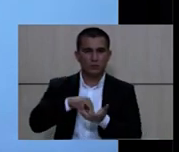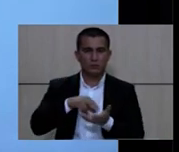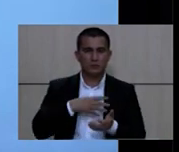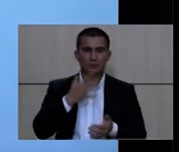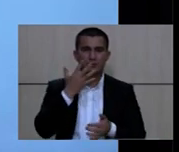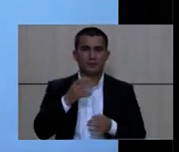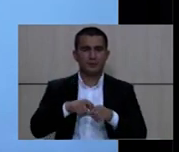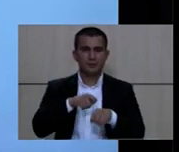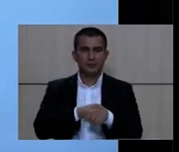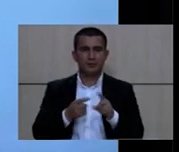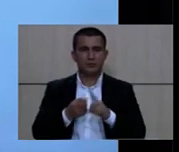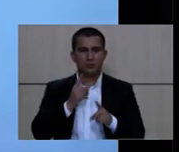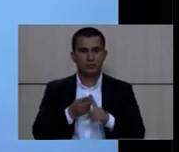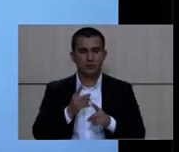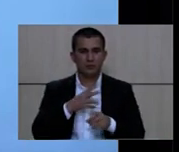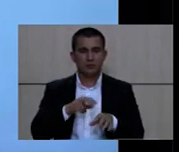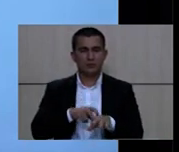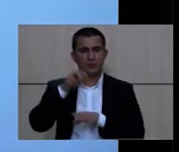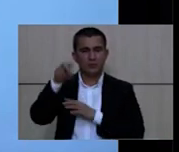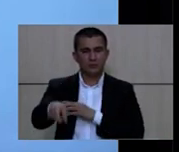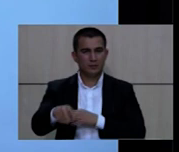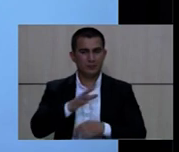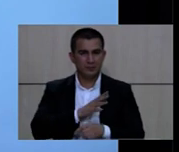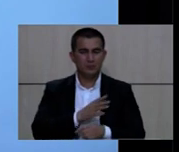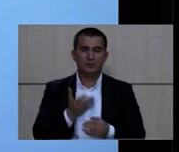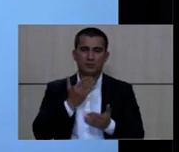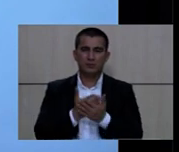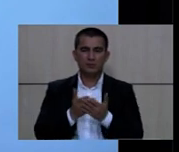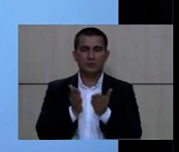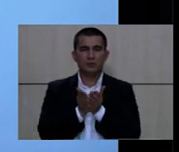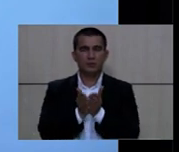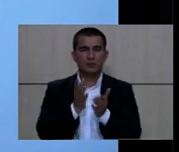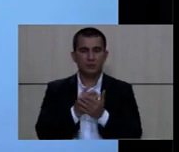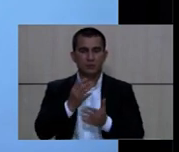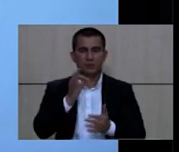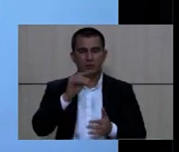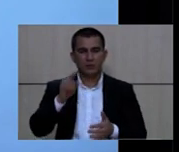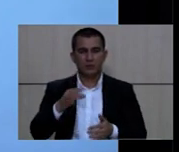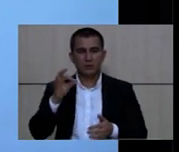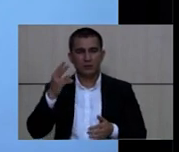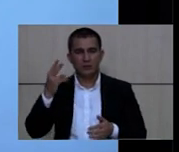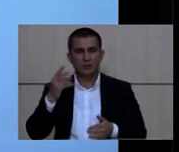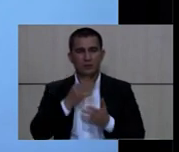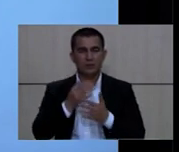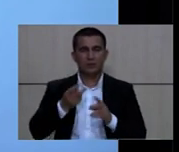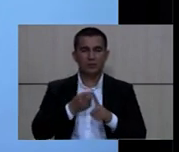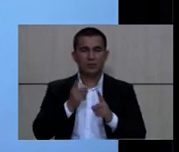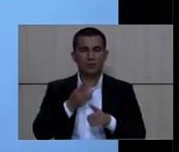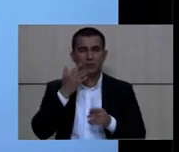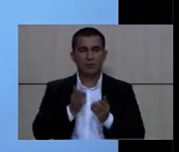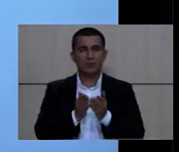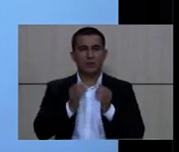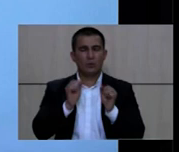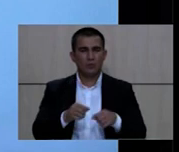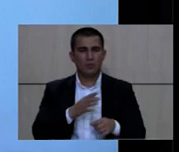metr taqsim sekund tezlik bilan sakraganda qayiq 0.2 metr taqsim sekund tezlik olgan